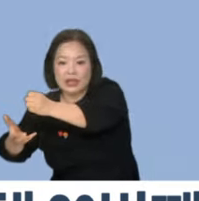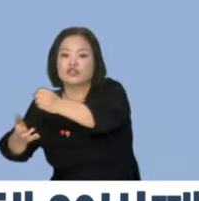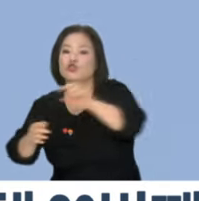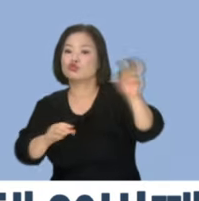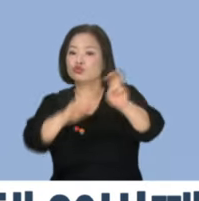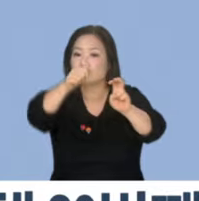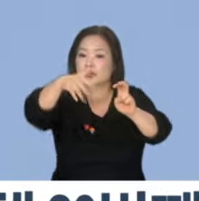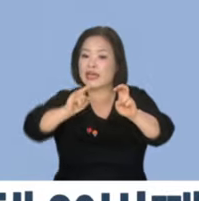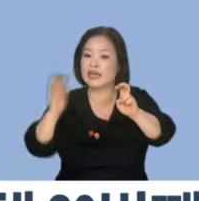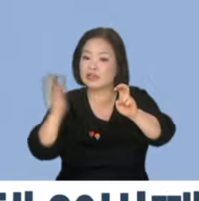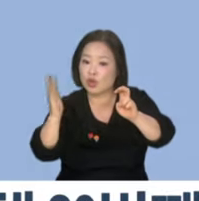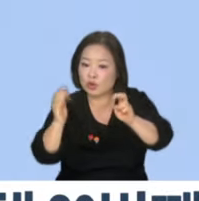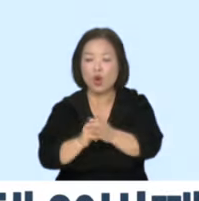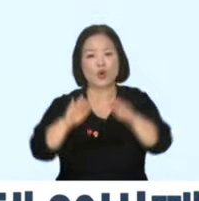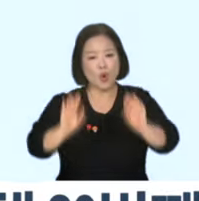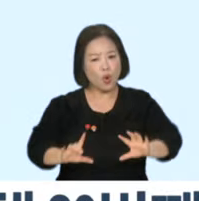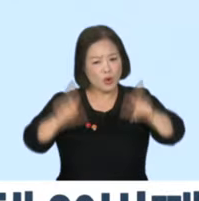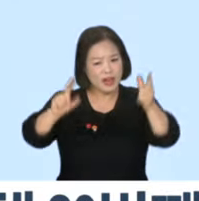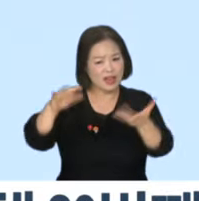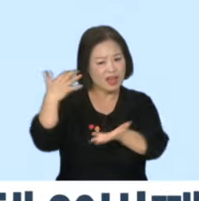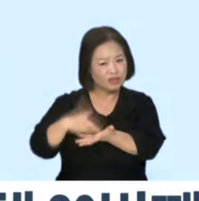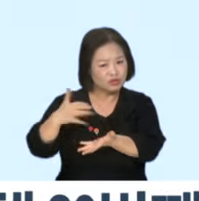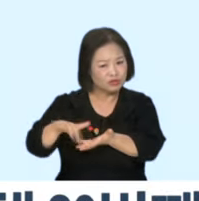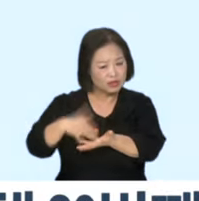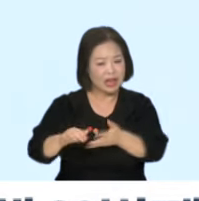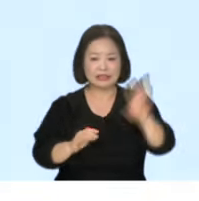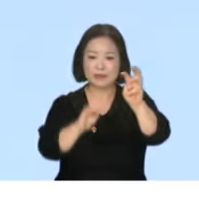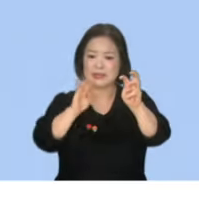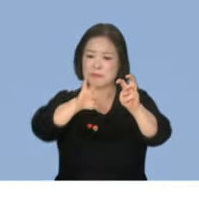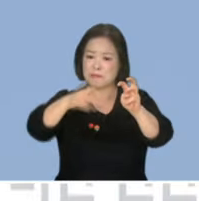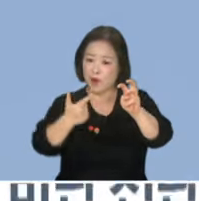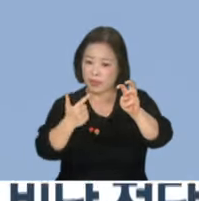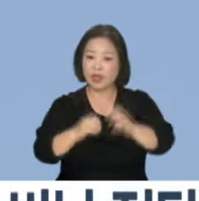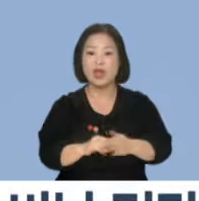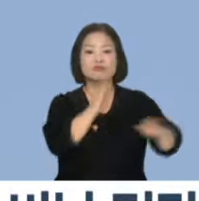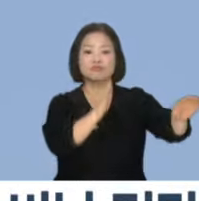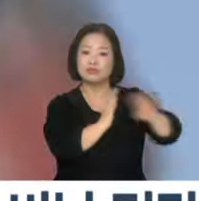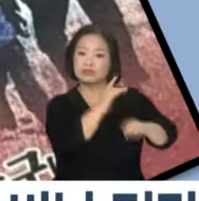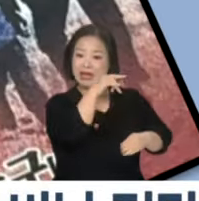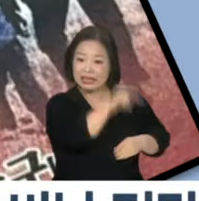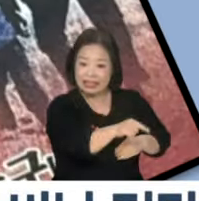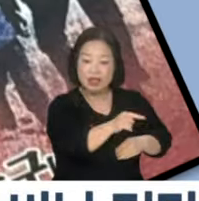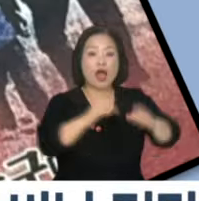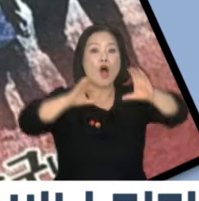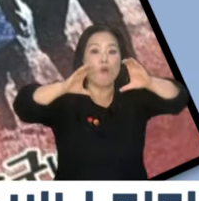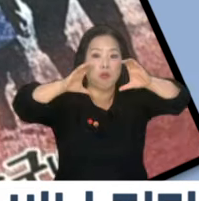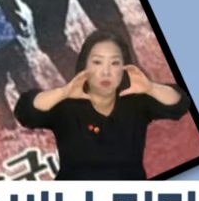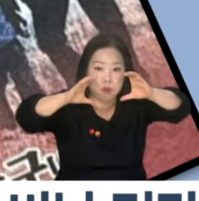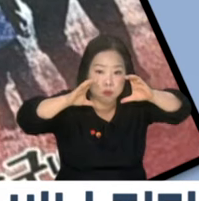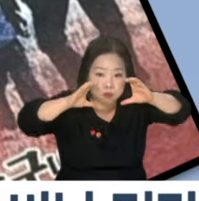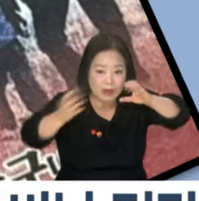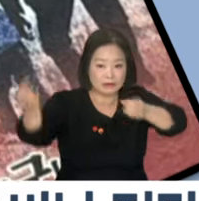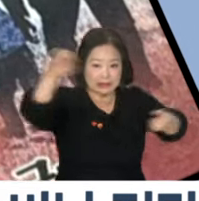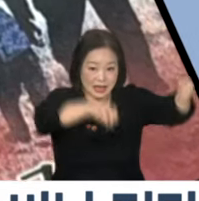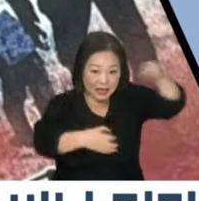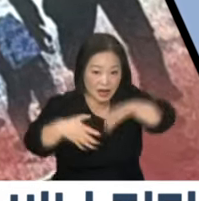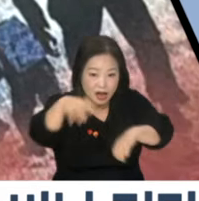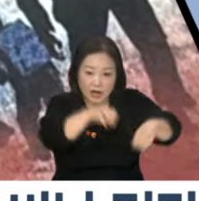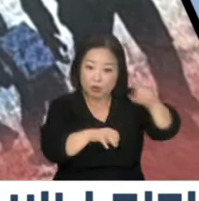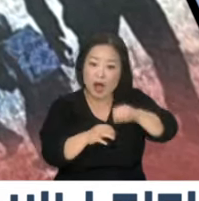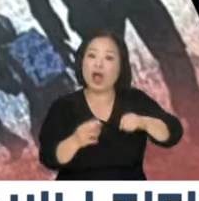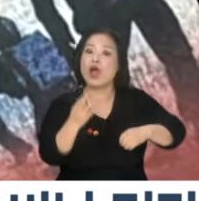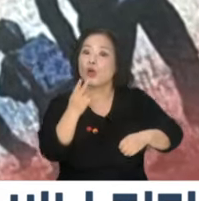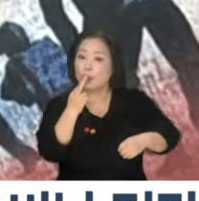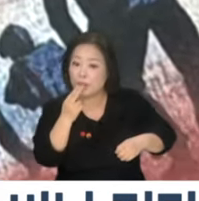수 지역에서 10여개의 낙하물이 확인됐습니다 북한이 지금까지 풍선에 매달아 보낸 건 종일 리와 비닐 등 생활